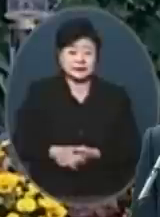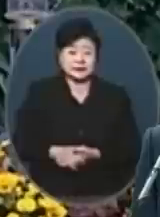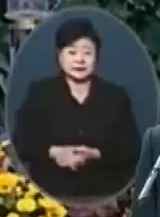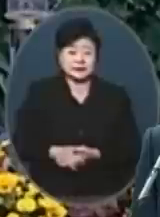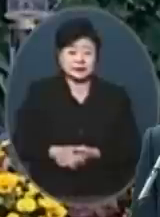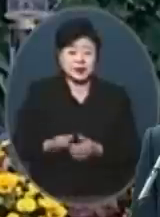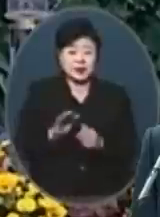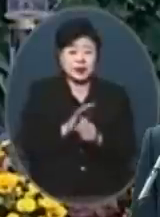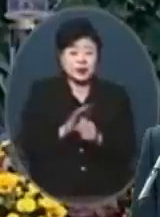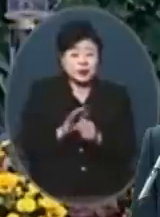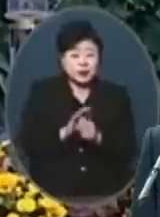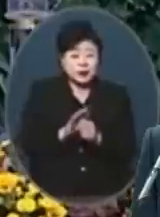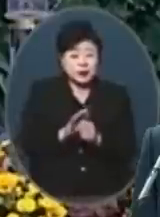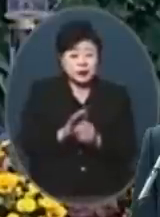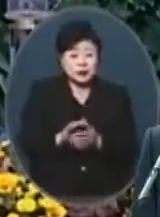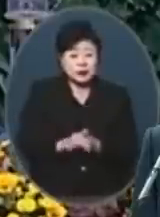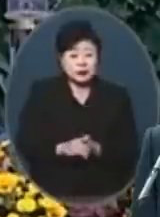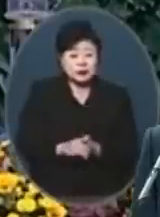위로를